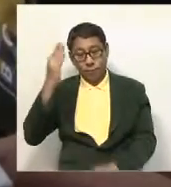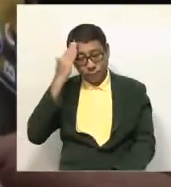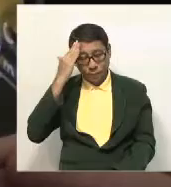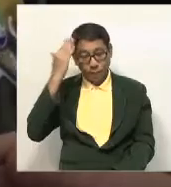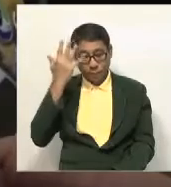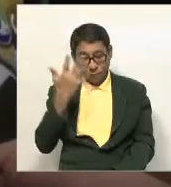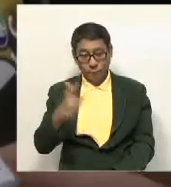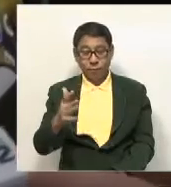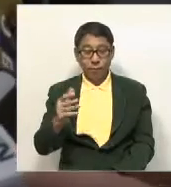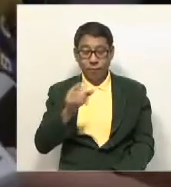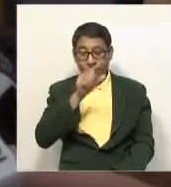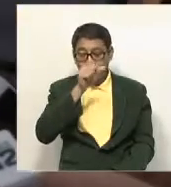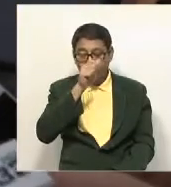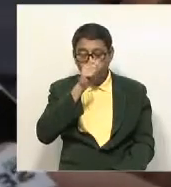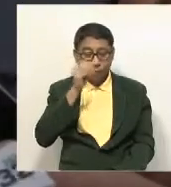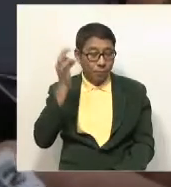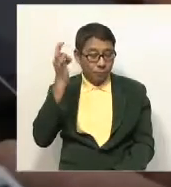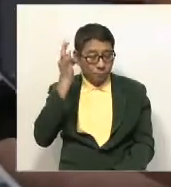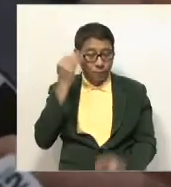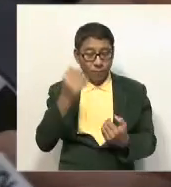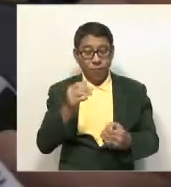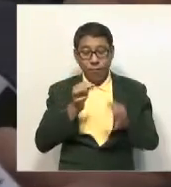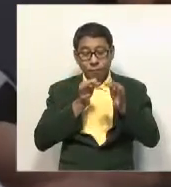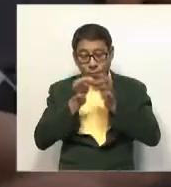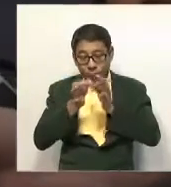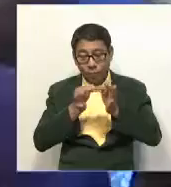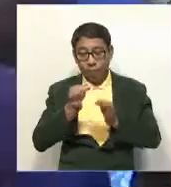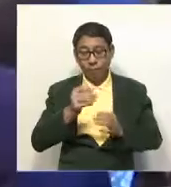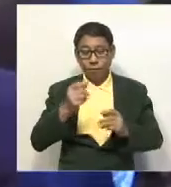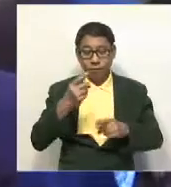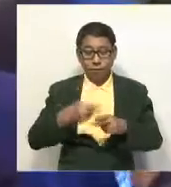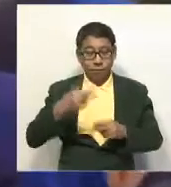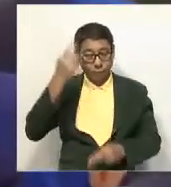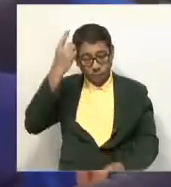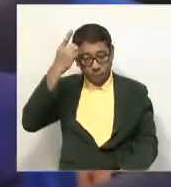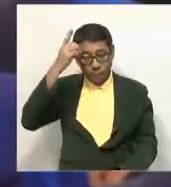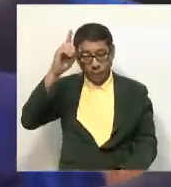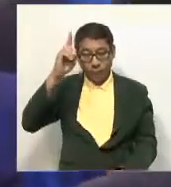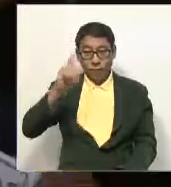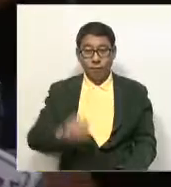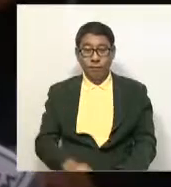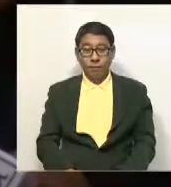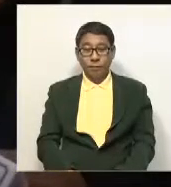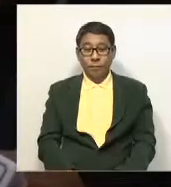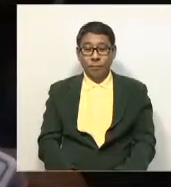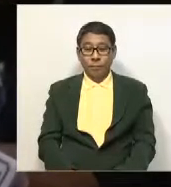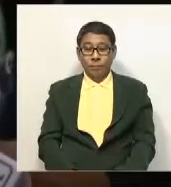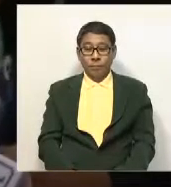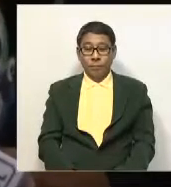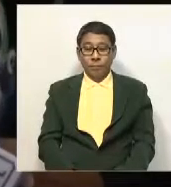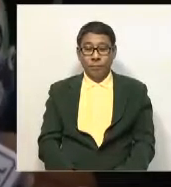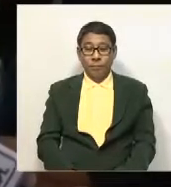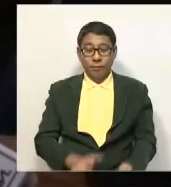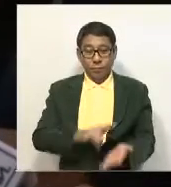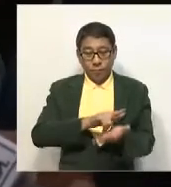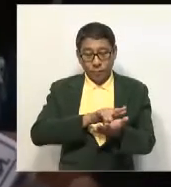ครับเดี๋ยวเราลองฟังเสียงนะครับคำชี้แจงจากท่านดอนกันดูครับ ในการเดินทางไปต่างประเทศตลอด